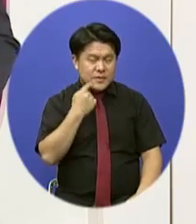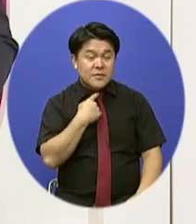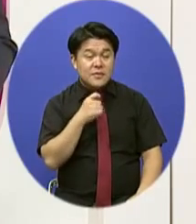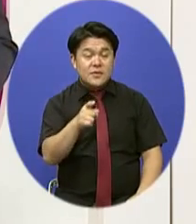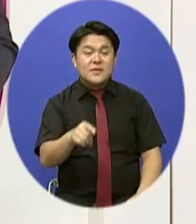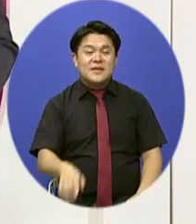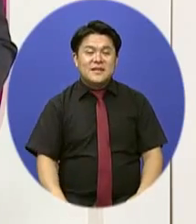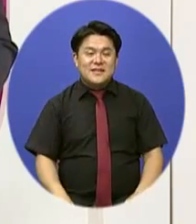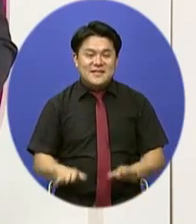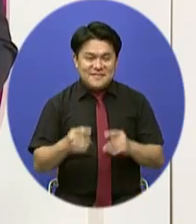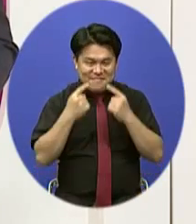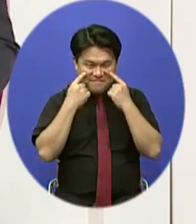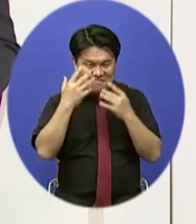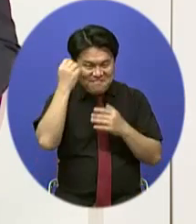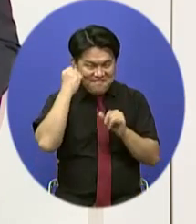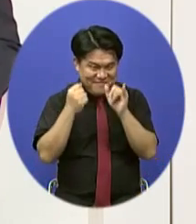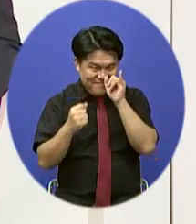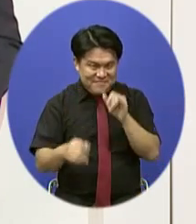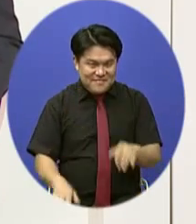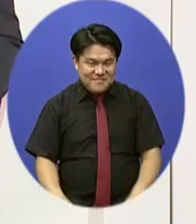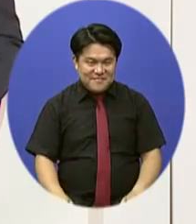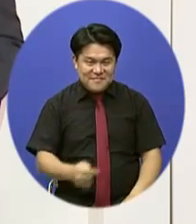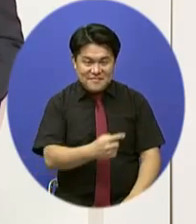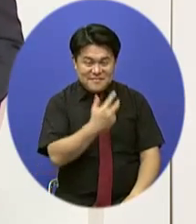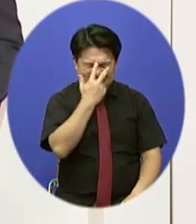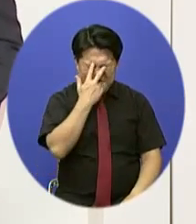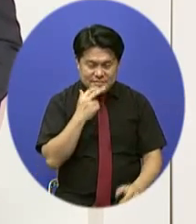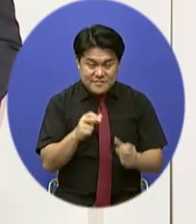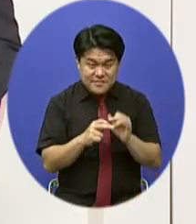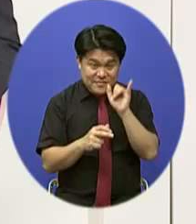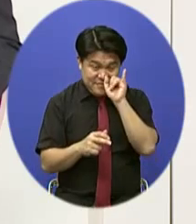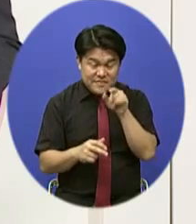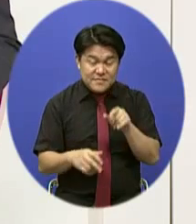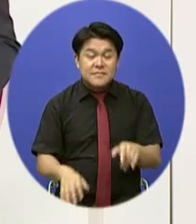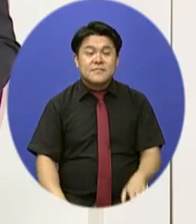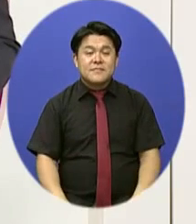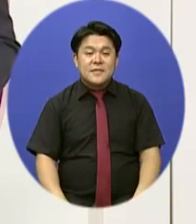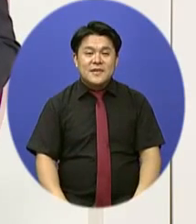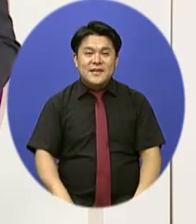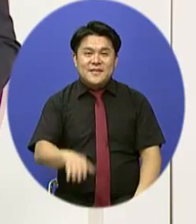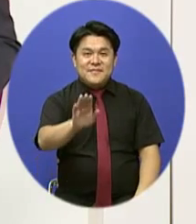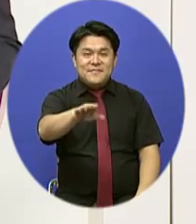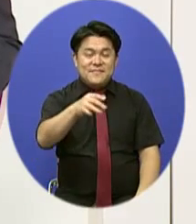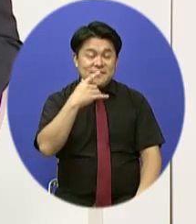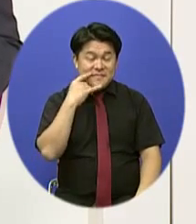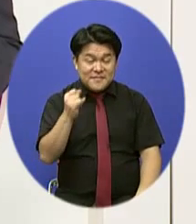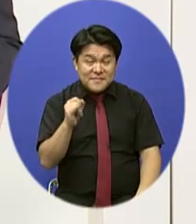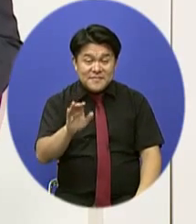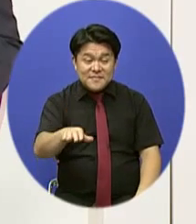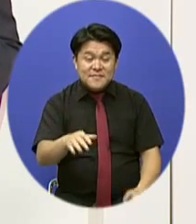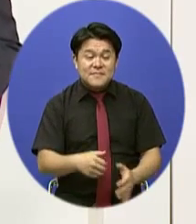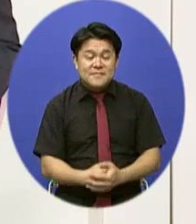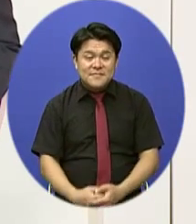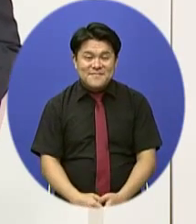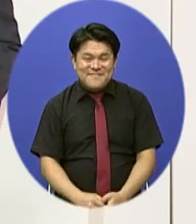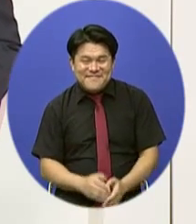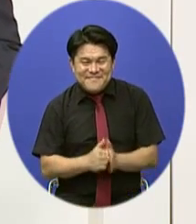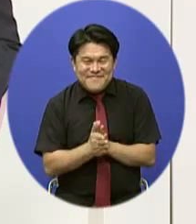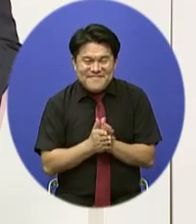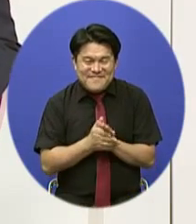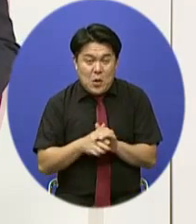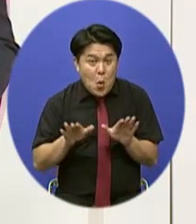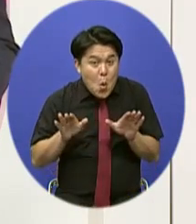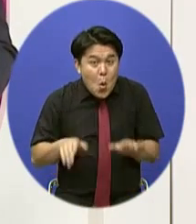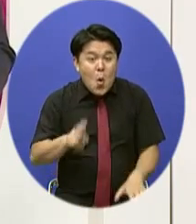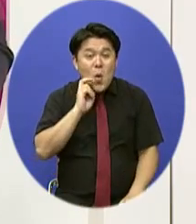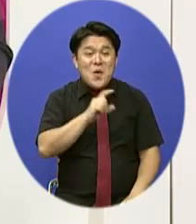지금 확실히 기억합니다. 네, 시각 정말. 장애가 있으시고. 네네. 네. 어머니. 네. 자, 그러면